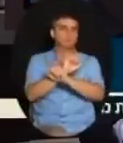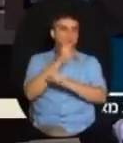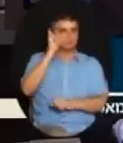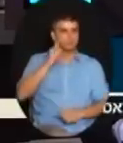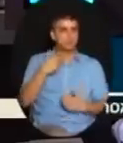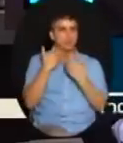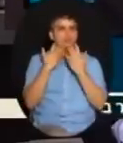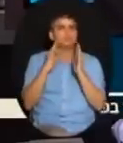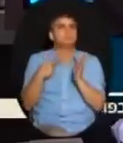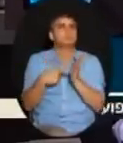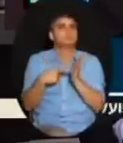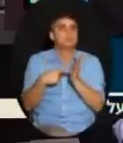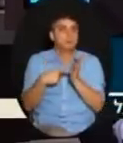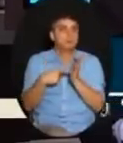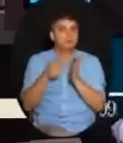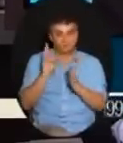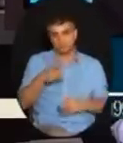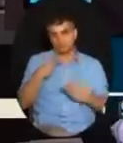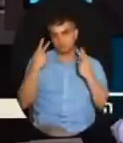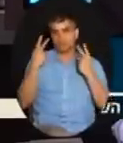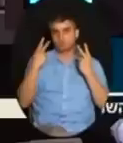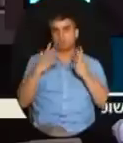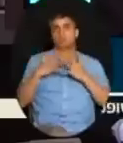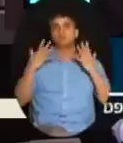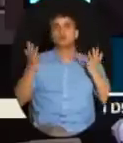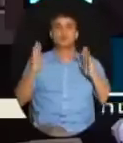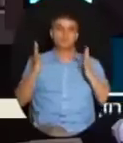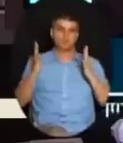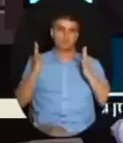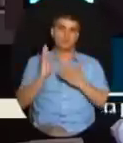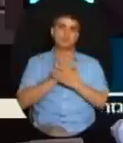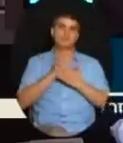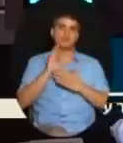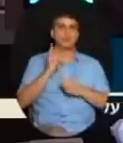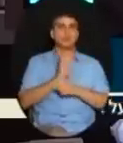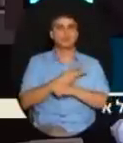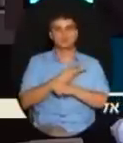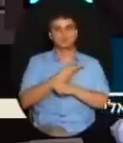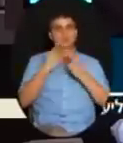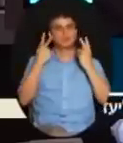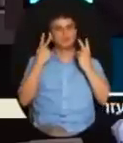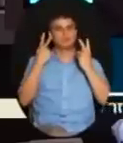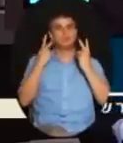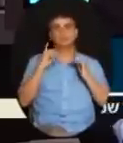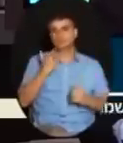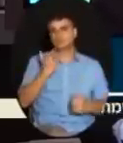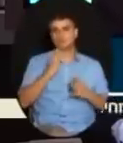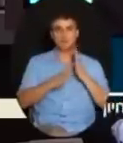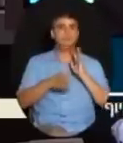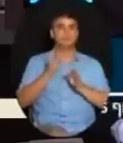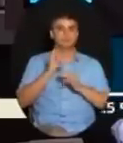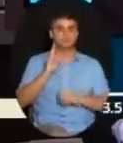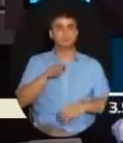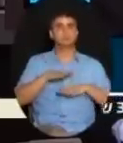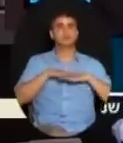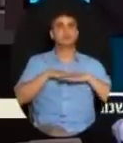הוא צריך להסביר למה, ובין השאר, יש משמעות גדולה מאוד לקביעות הנורמטיביות הערכיות, ובהחלט לבית משפט